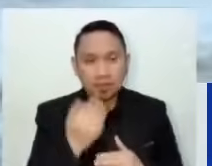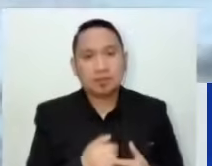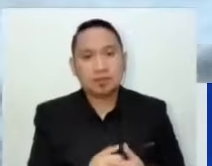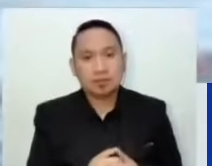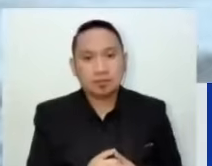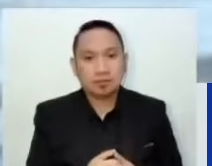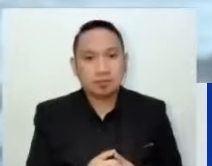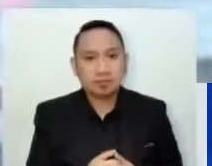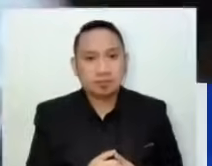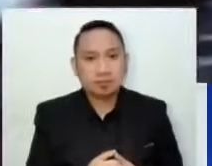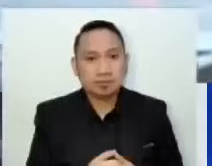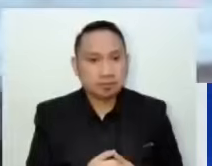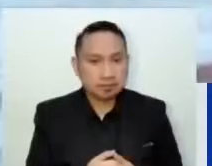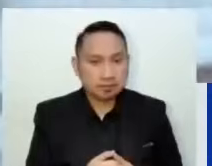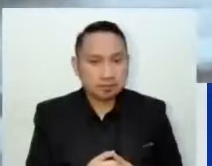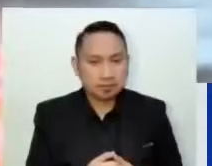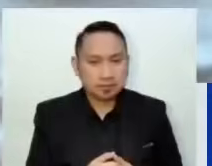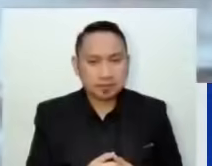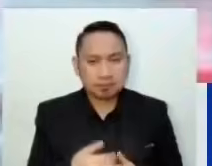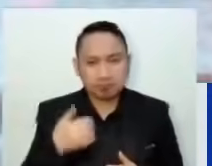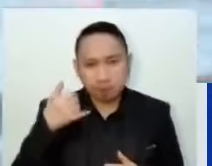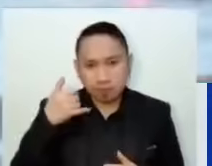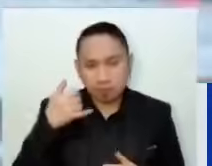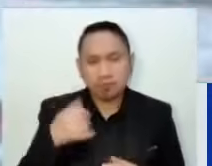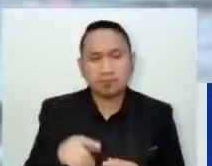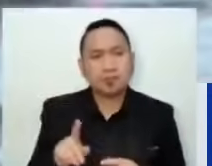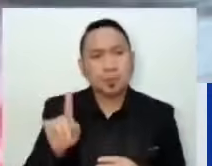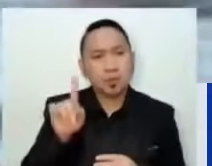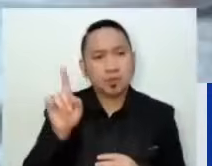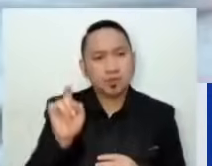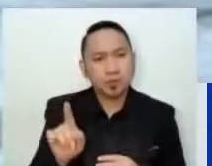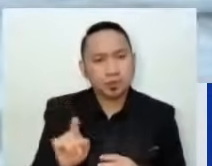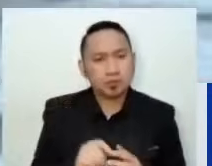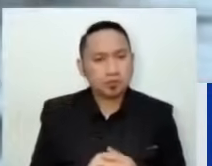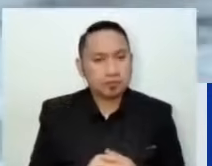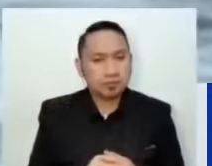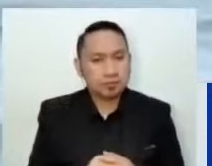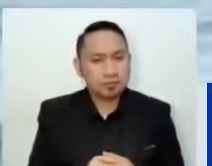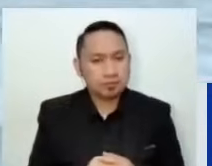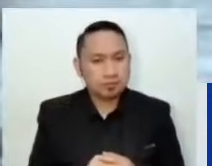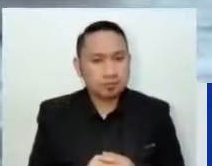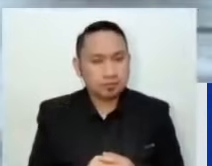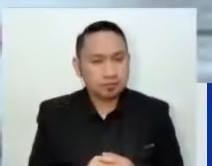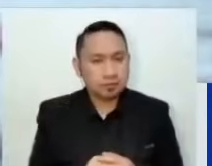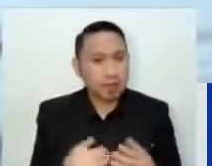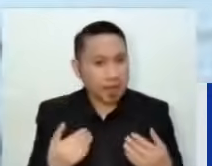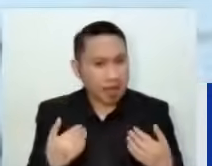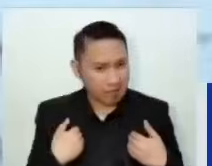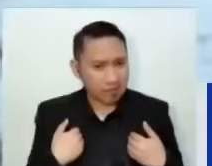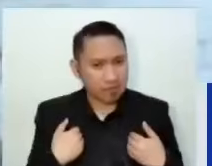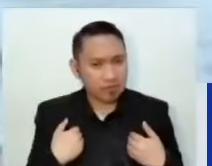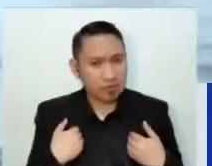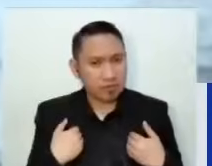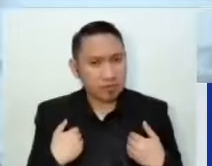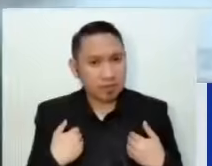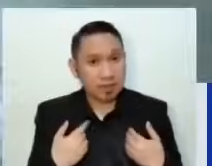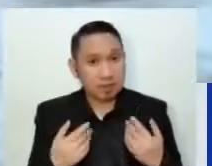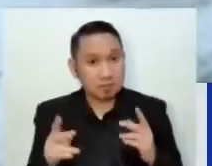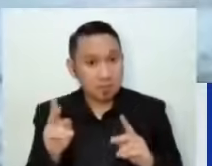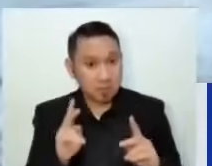Alright, sir, sa inyo po monitoring dyan sa MMDA, meron na po ba tayong nakikitang stranded na mga pasahero so